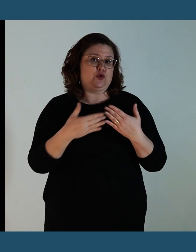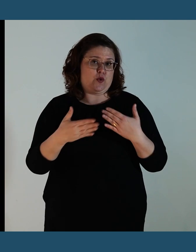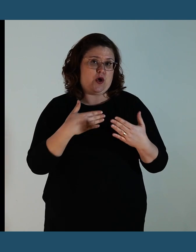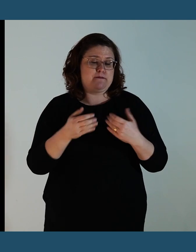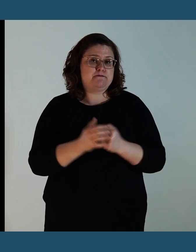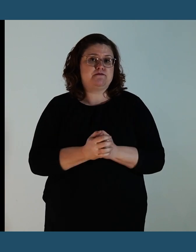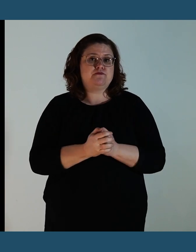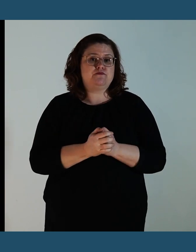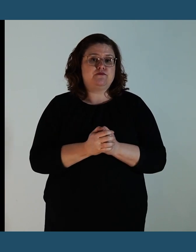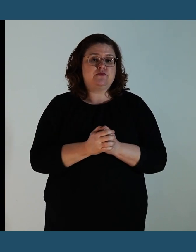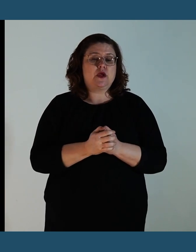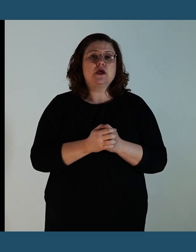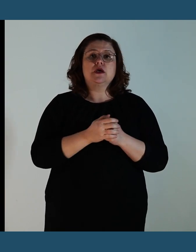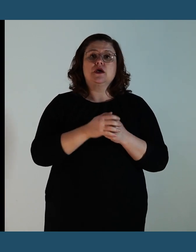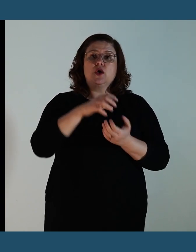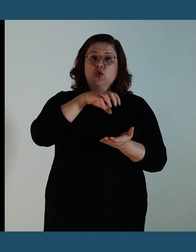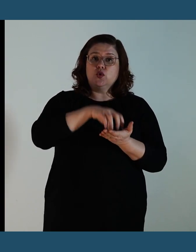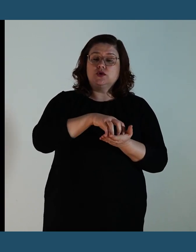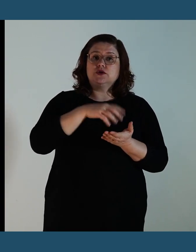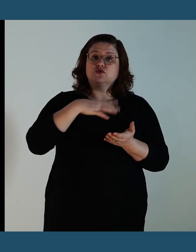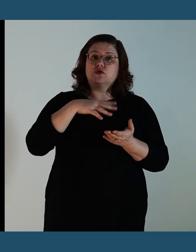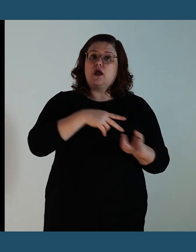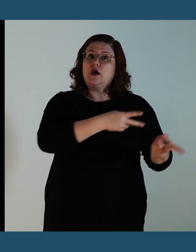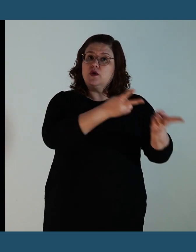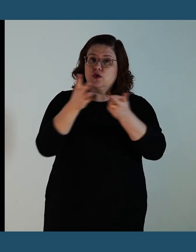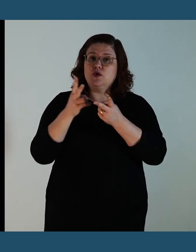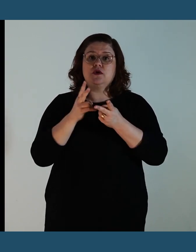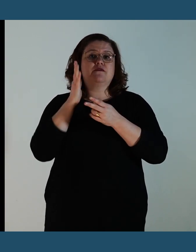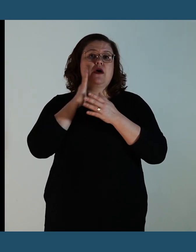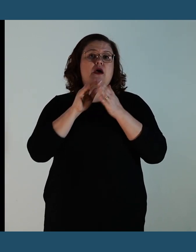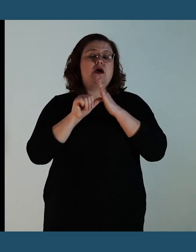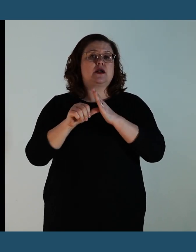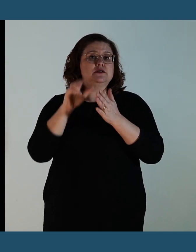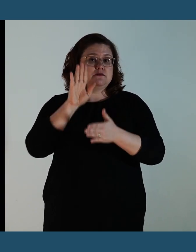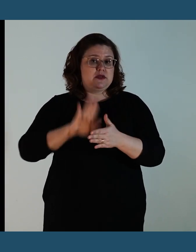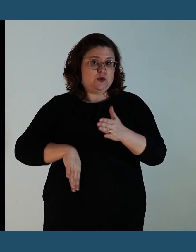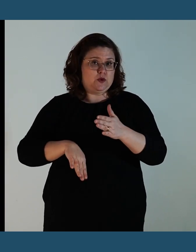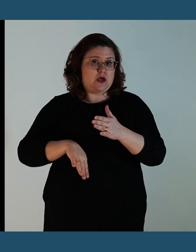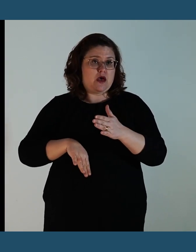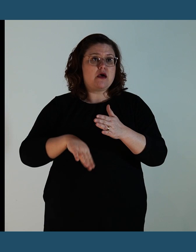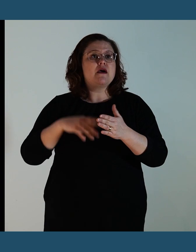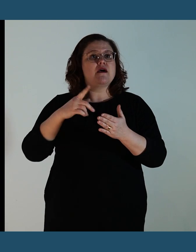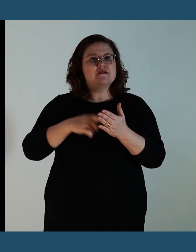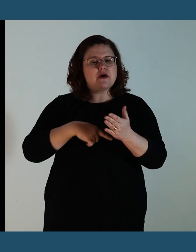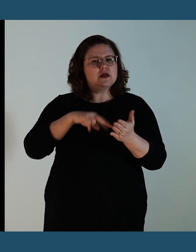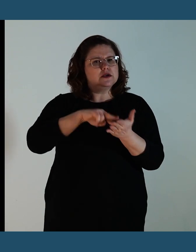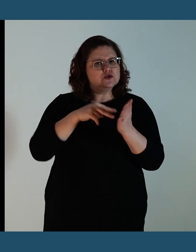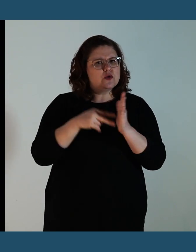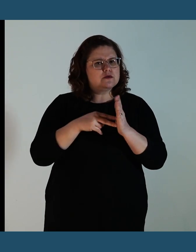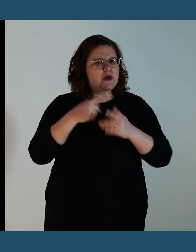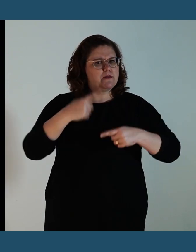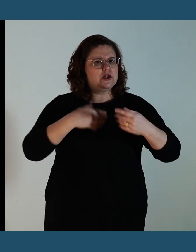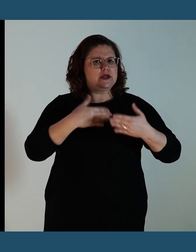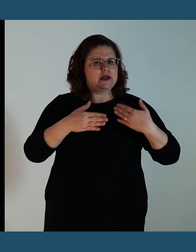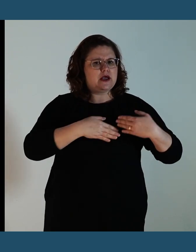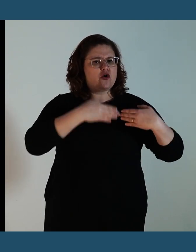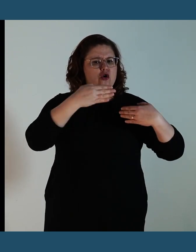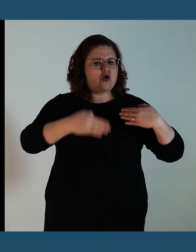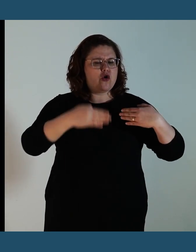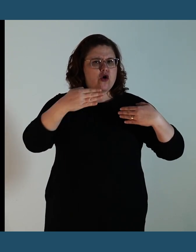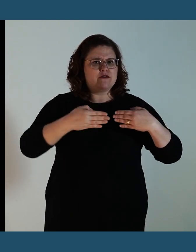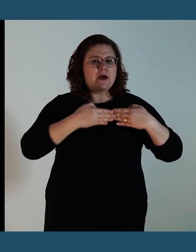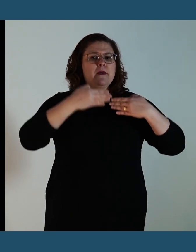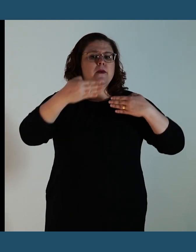Yhdenvertaisen ja rasismista vapaan yhteiskunnan rakentamiseksi tarvitaankin suunnitelmallisia politiikkatoimia, jotka katsovat